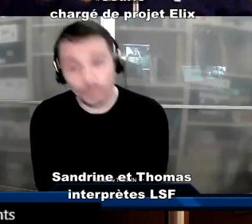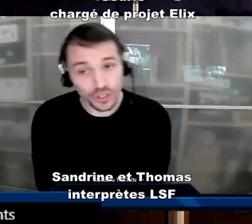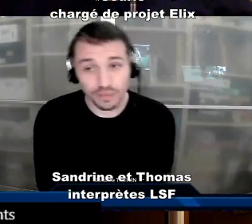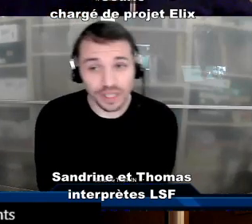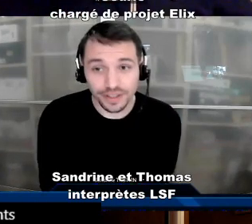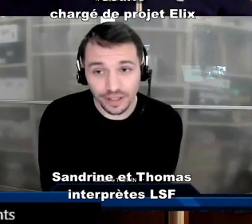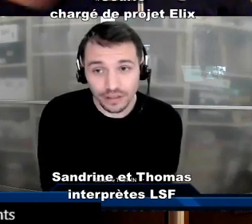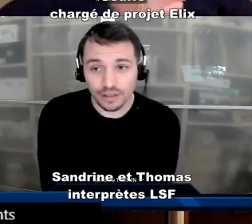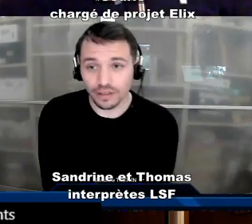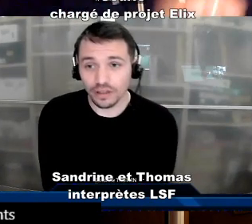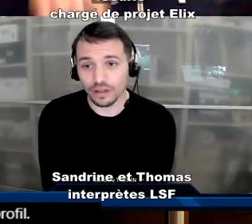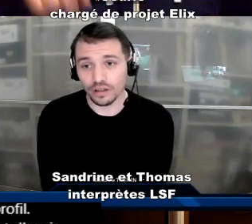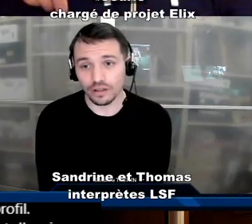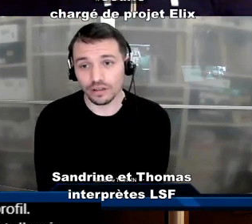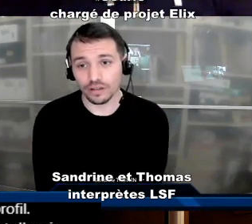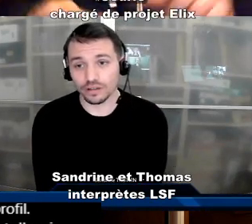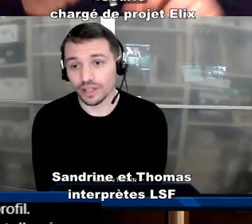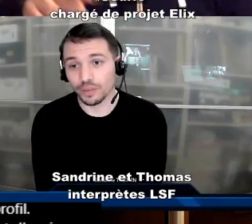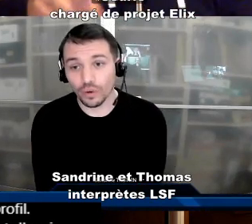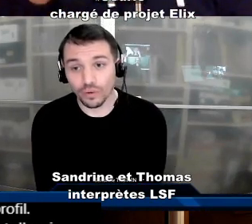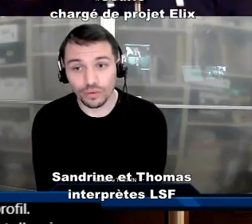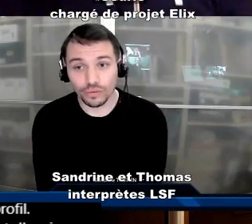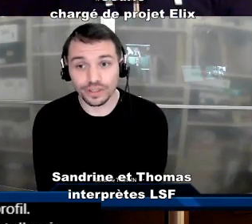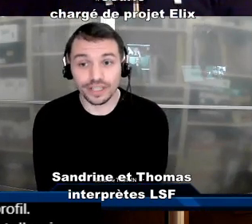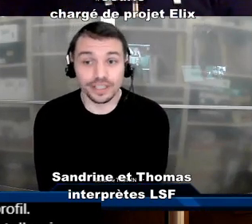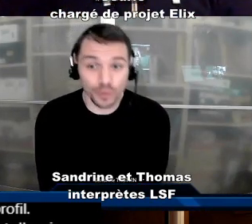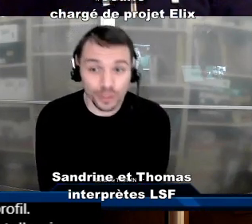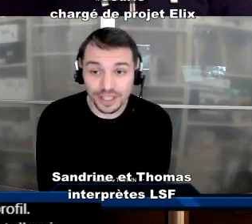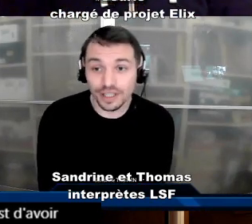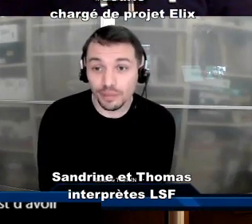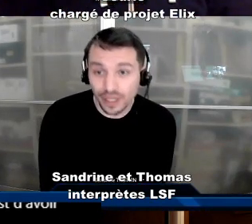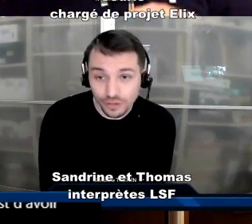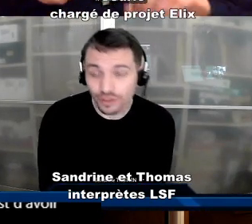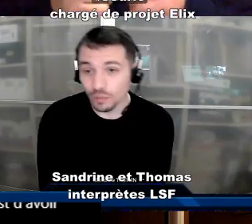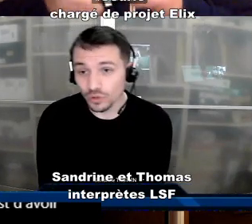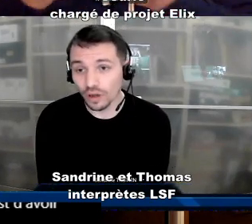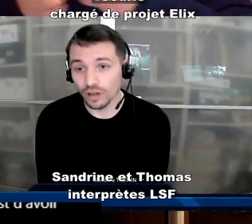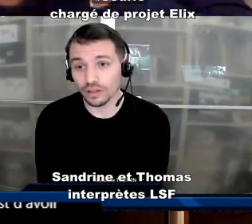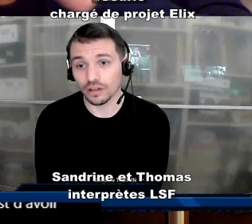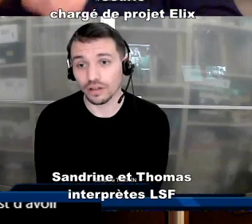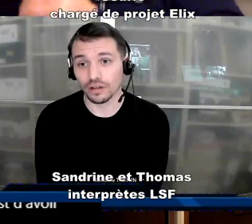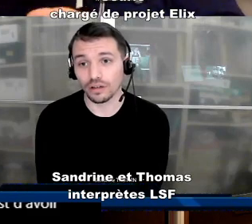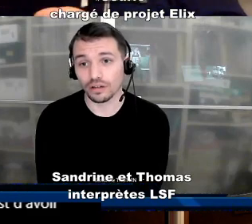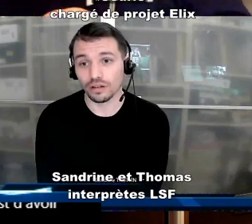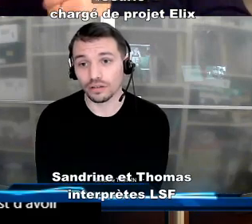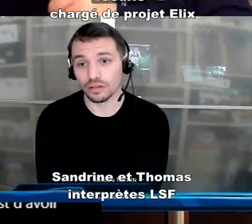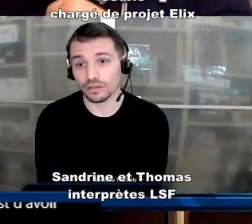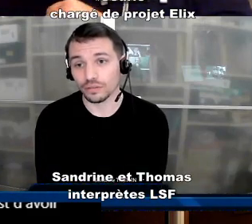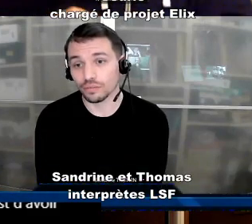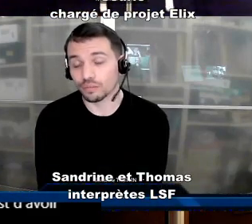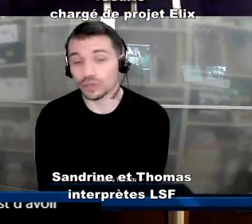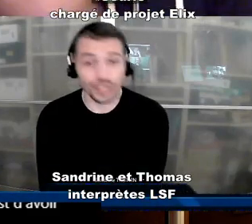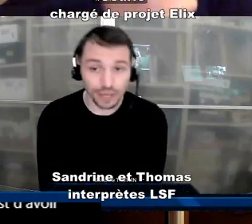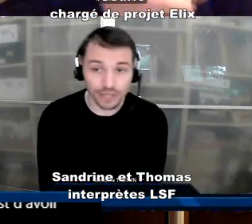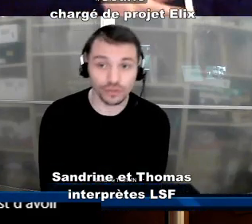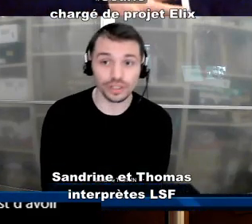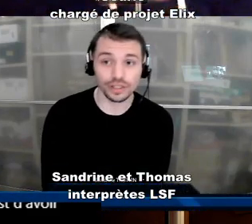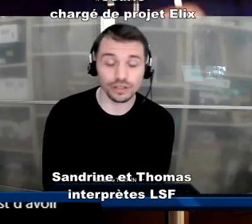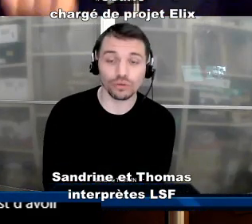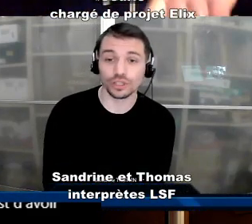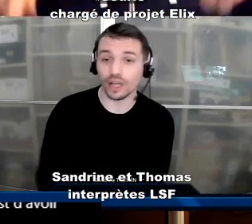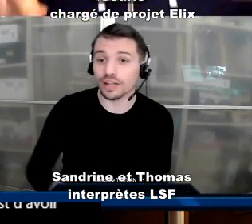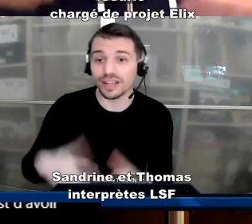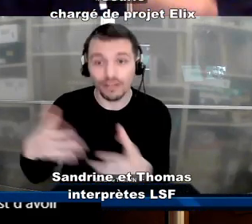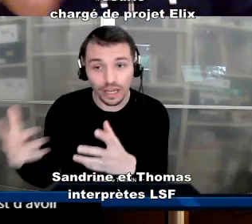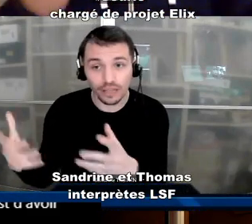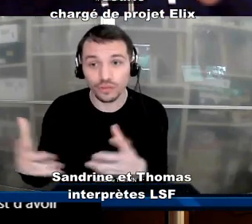Alors il y a deux possibilités, ça dépend de la disponibilité des personnes, des besoins, parce qu'il y a des personnes qui